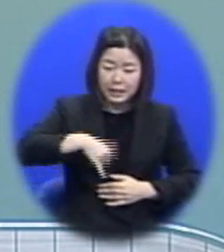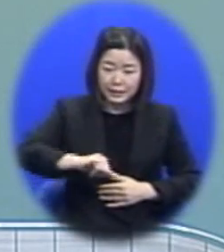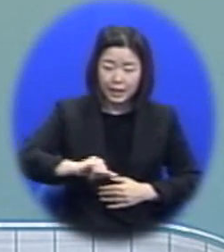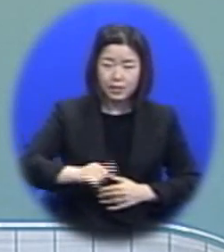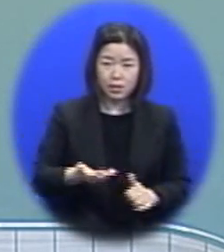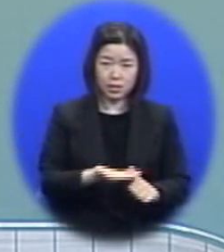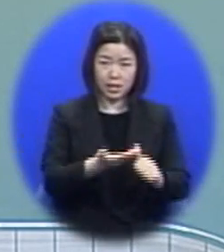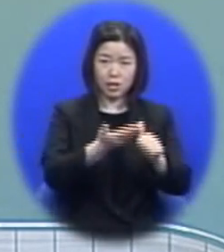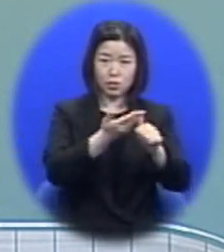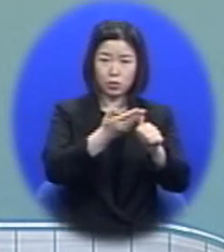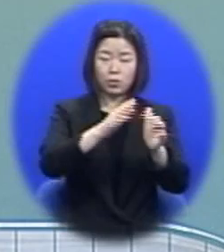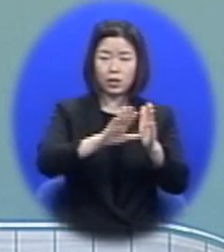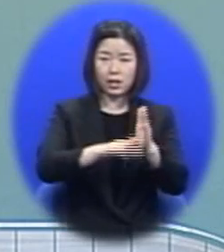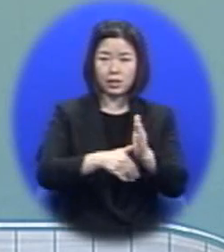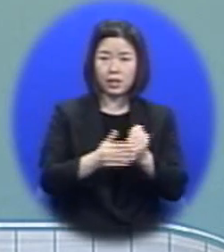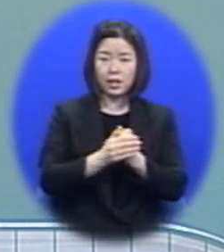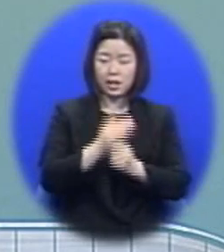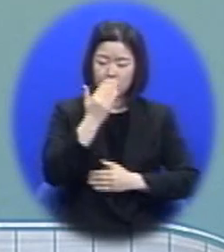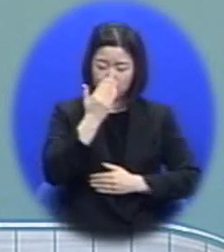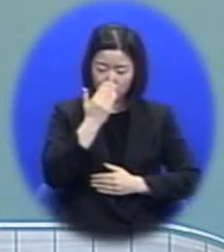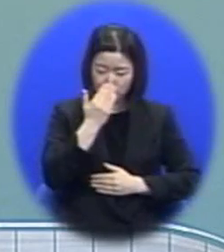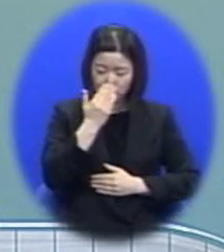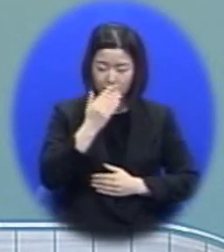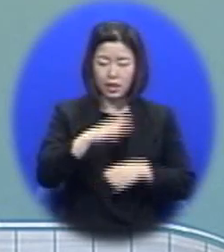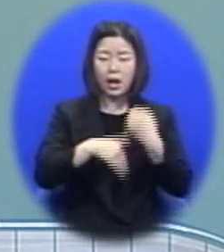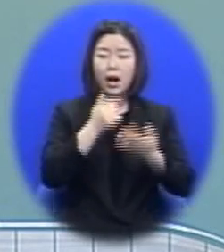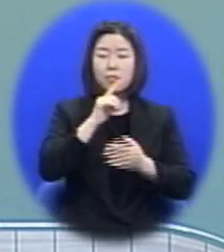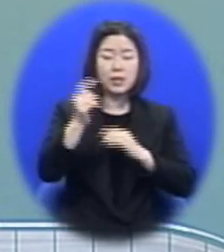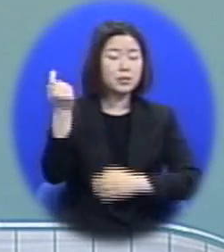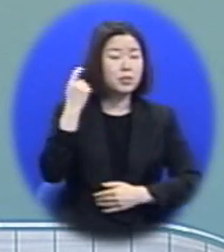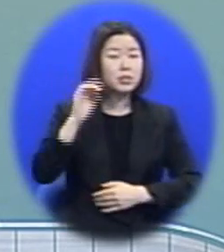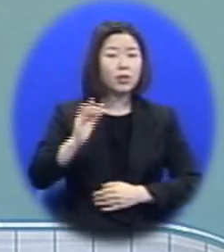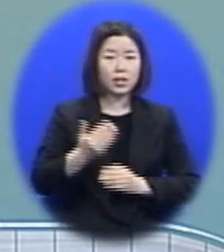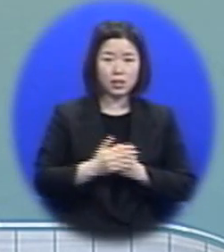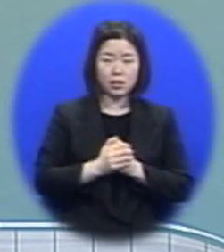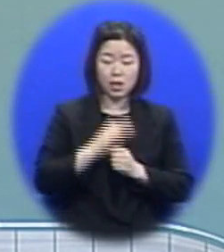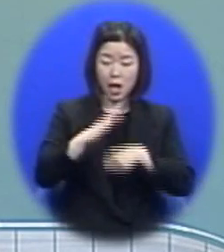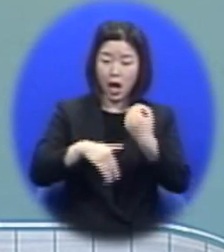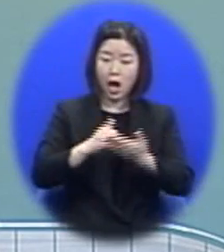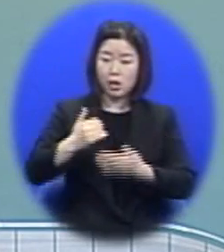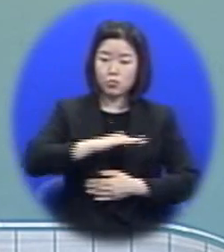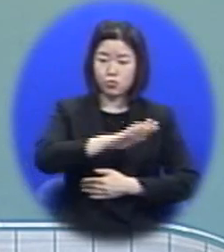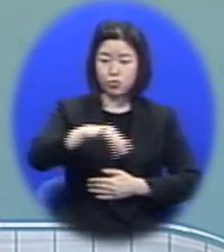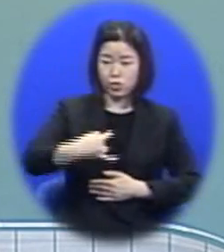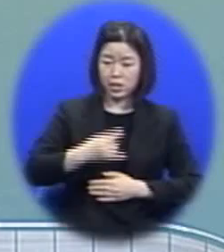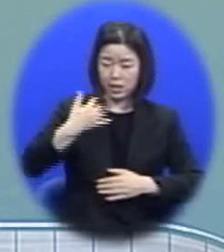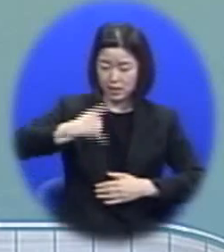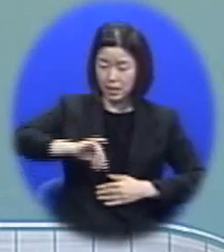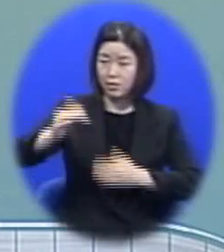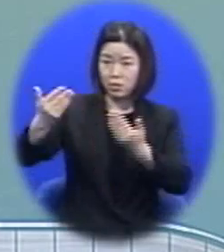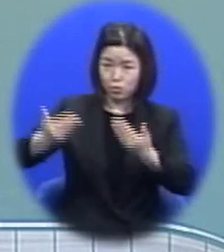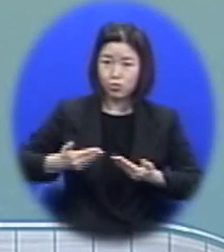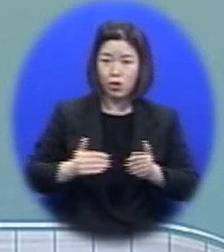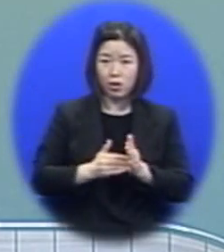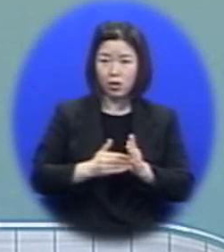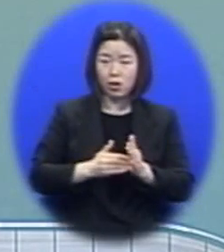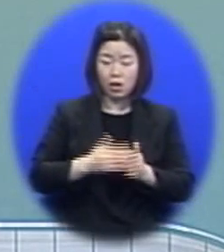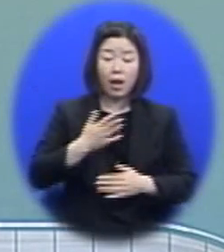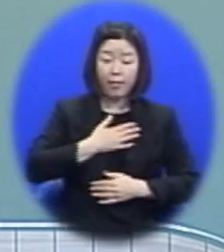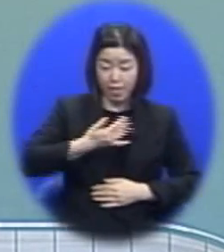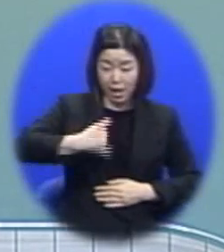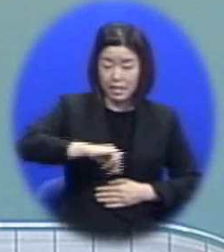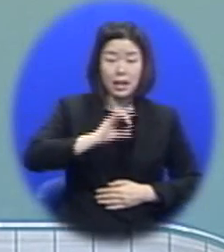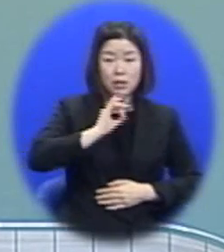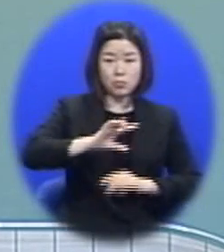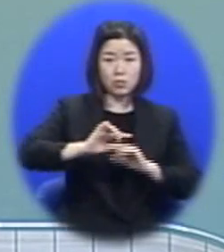들어야 됩니다 하나님이 우리에게 자녀를 주신 겁니다 우리 자녀만 아닙니다